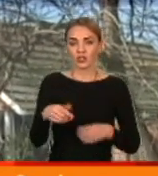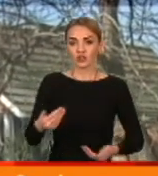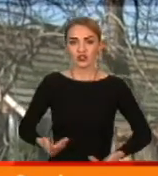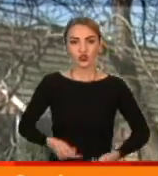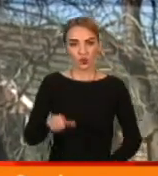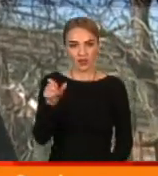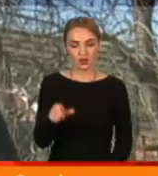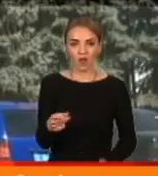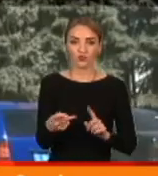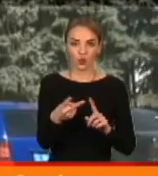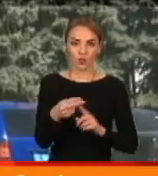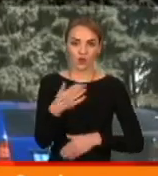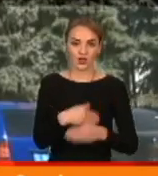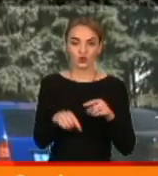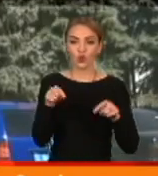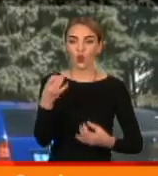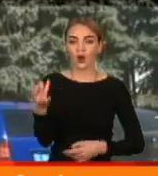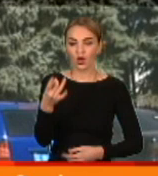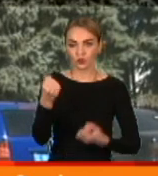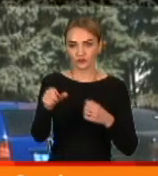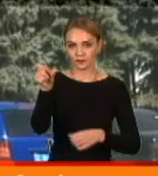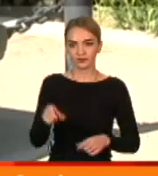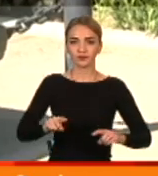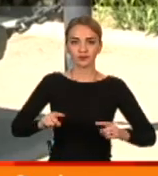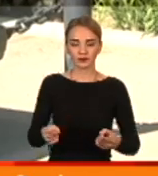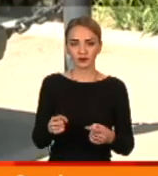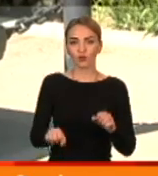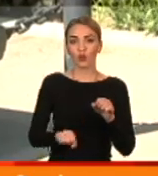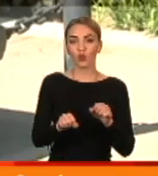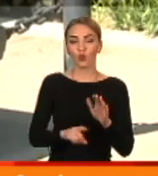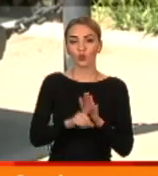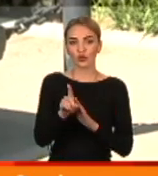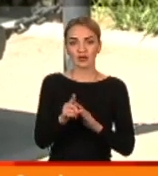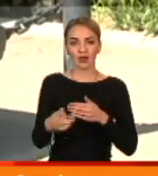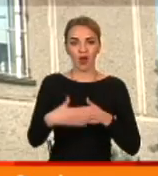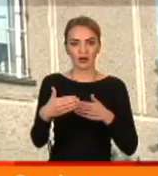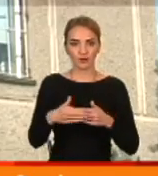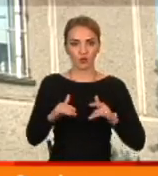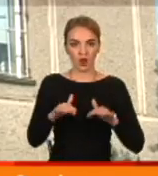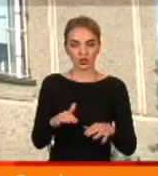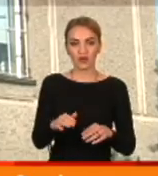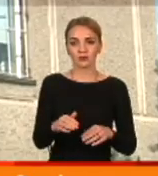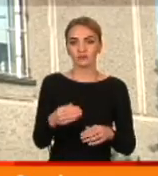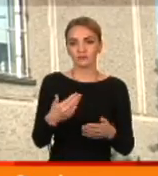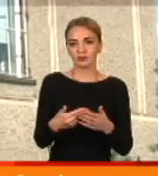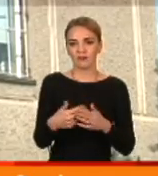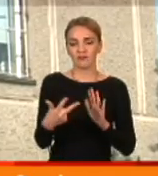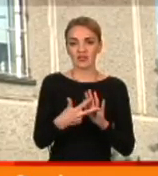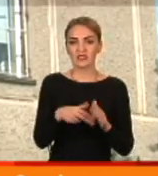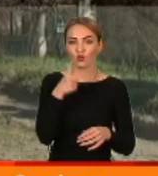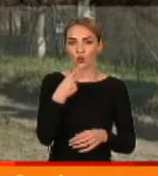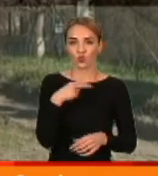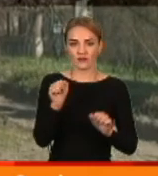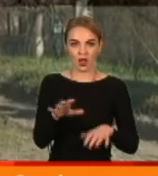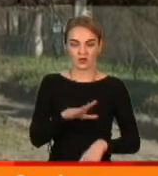чоловіка, второго покалечили. Цього разу кермувальника таки затримали, порушили карне провадження. Йому загрожує зо 8 років